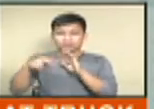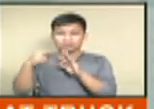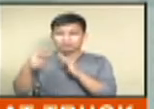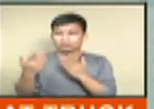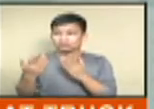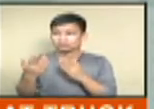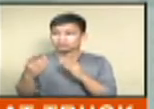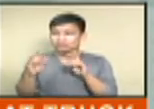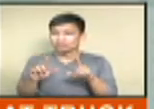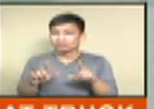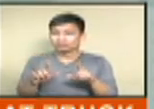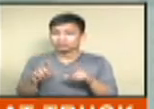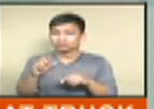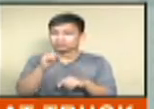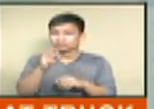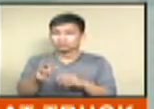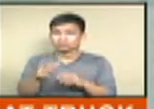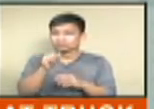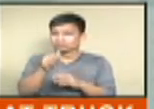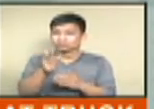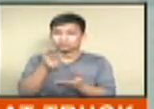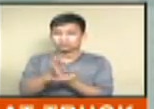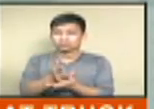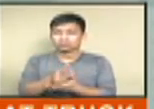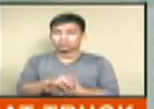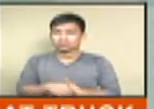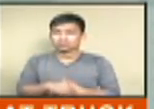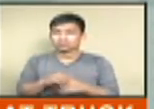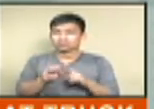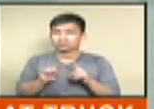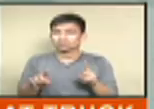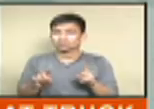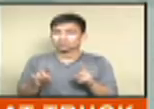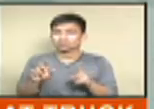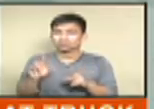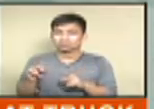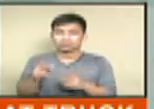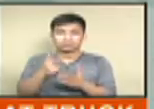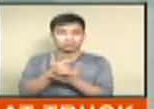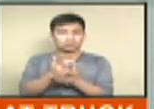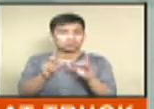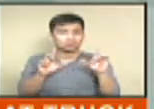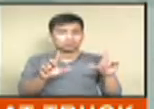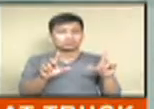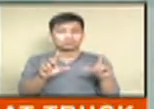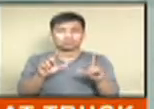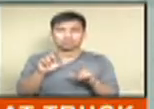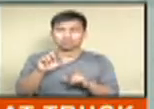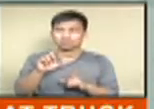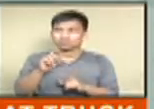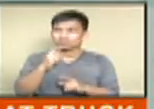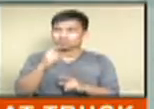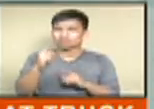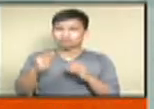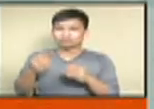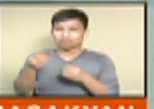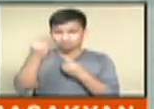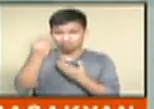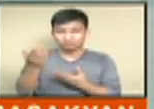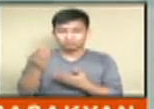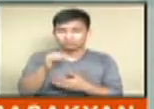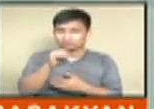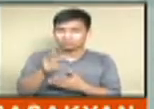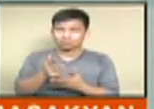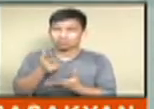na signage na no parking. Apo, sir. So dapat, pag merong ganong karatula, sundin din natin. Huwag